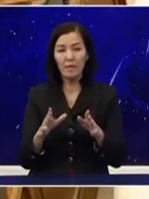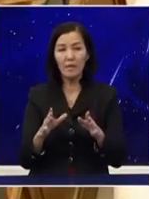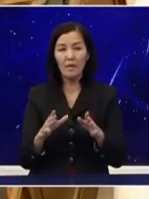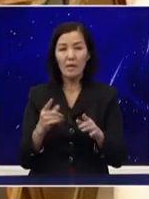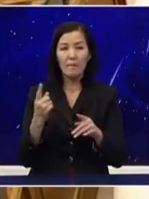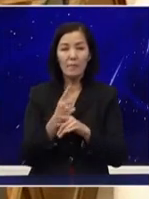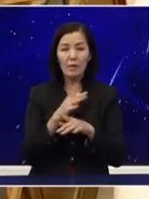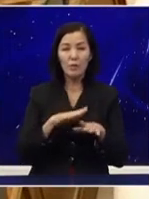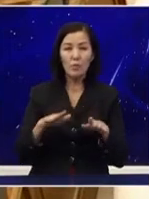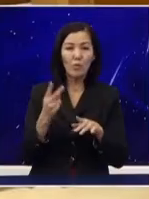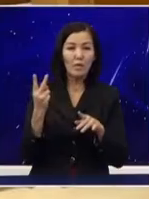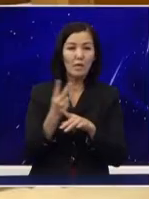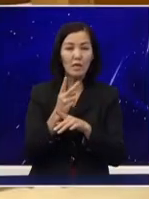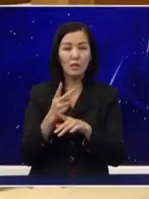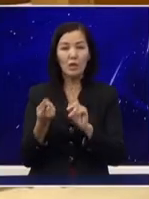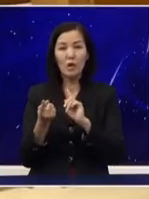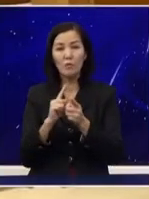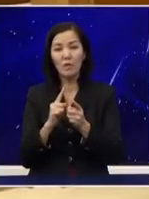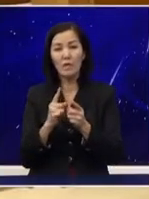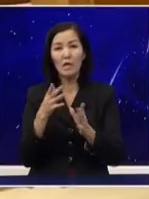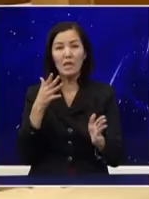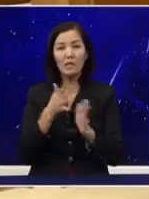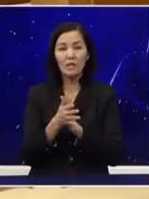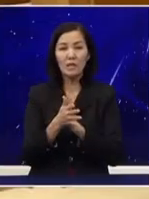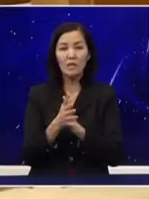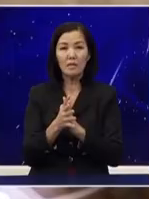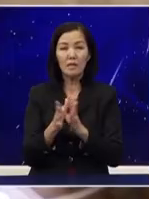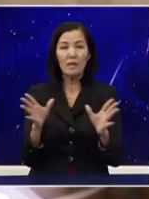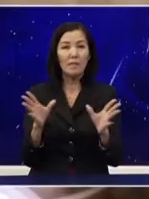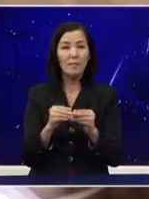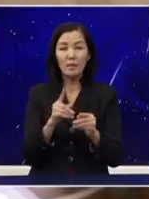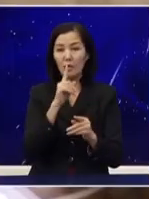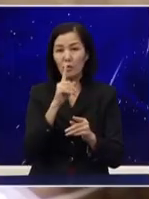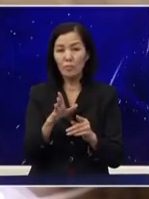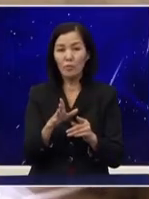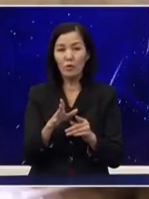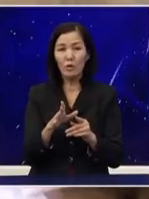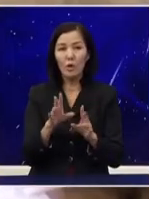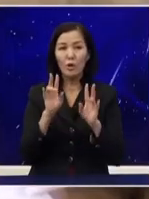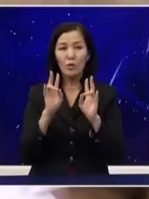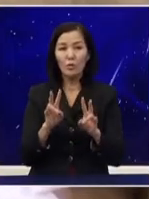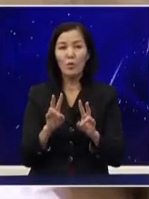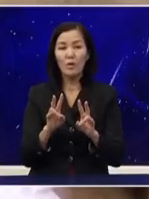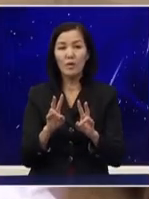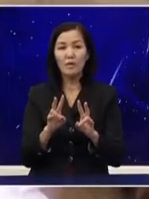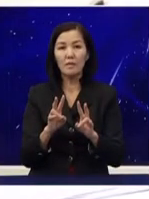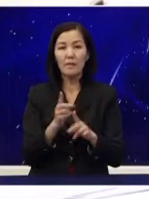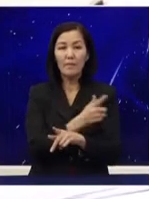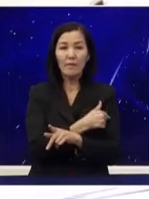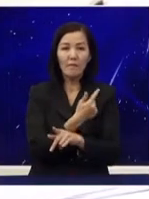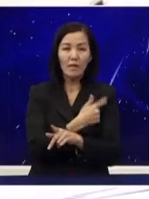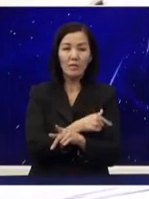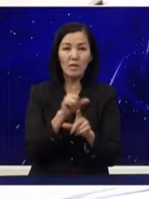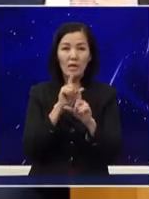өңірге ауысқан кезде тиісті шығындар оқушының соңынан ермейді. Ал Нұртай Сабильяновты ауылдардағы фельдшерлік акушерлік